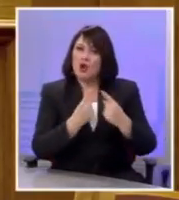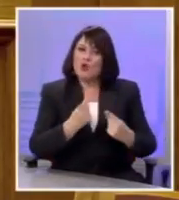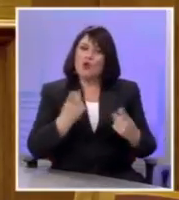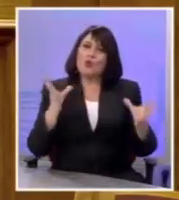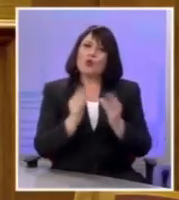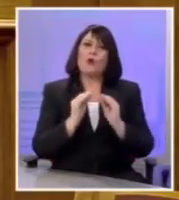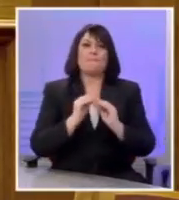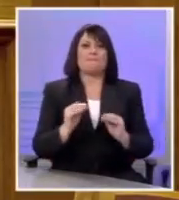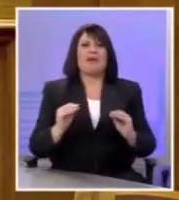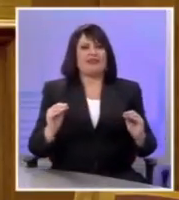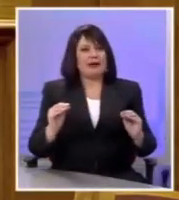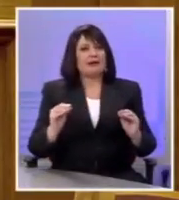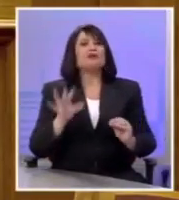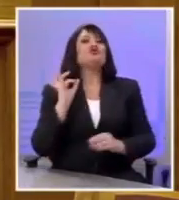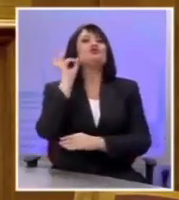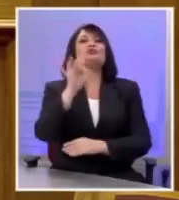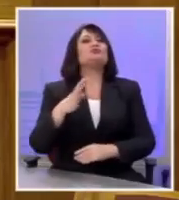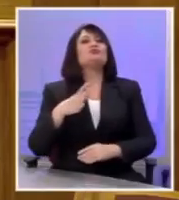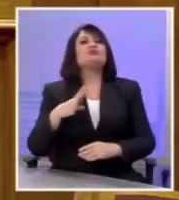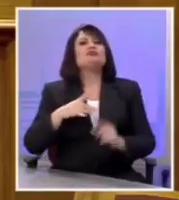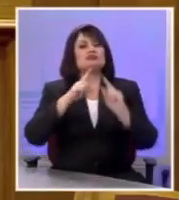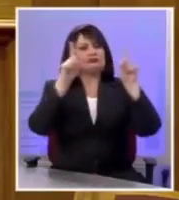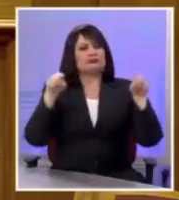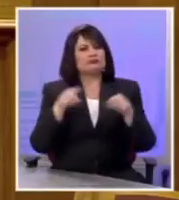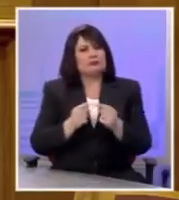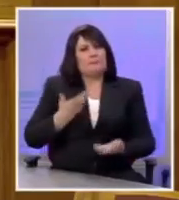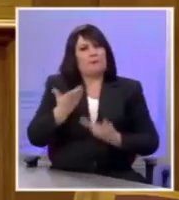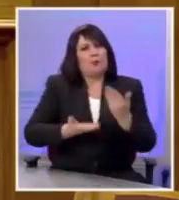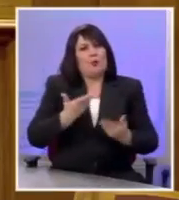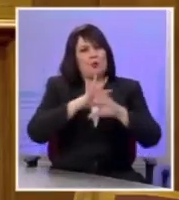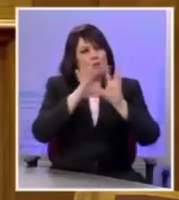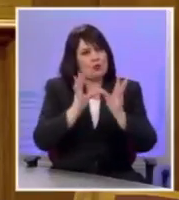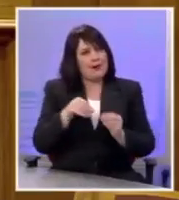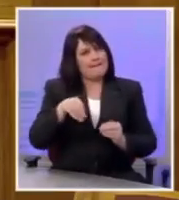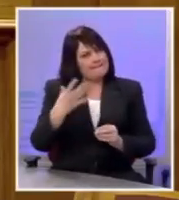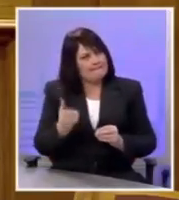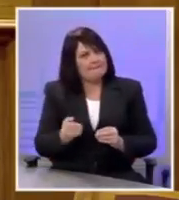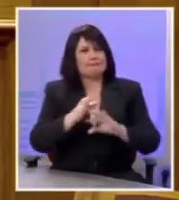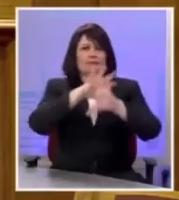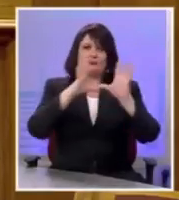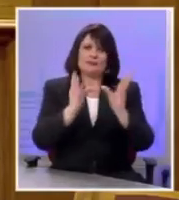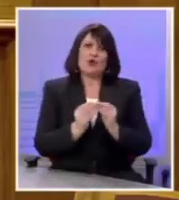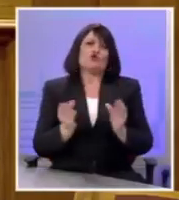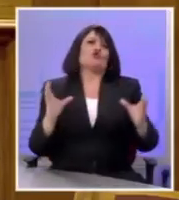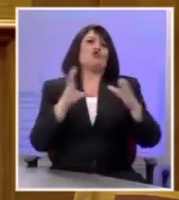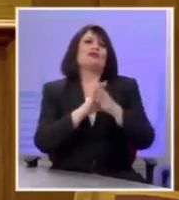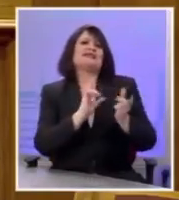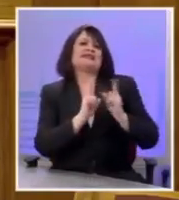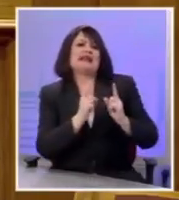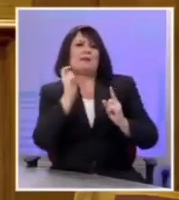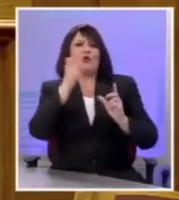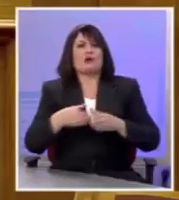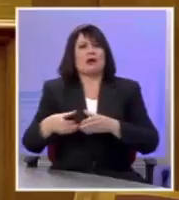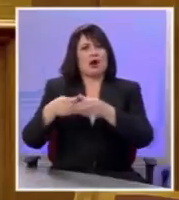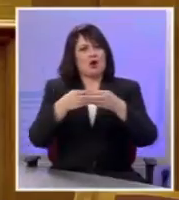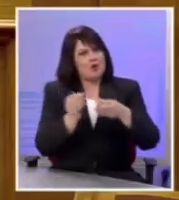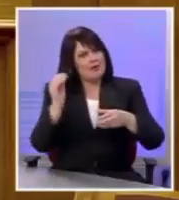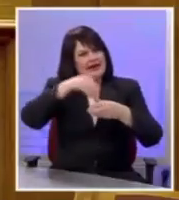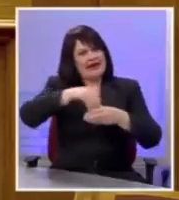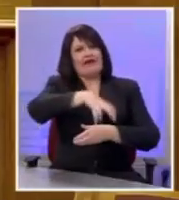παιδεία, επιδιώκοντας να προκύψει ένα πλαίσιο προτάσεων οι οποίες να έχουν την ευρύτερη δυνατή συνένεση των κομμάτων και των